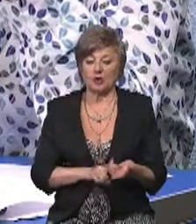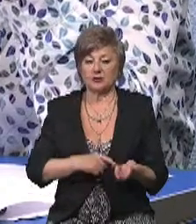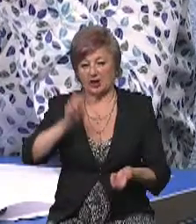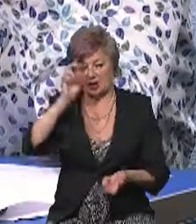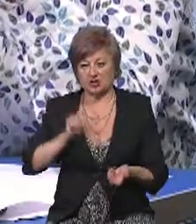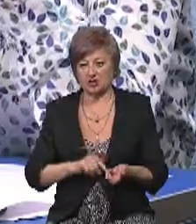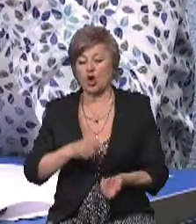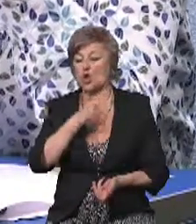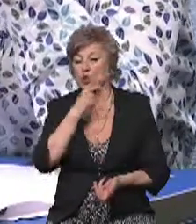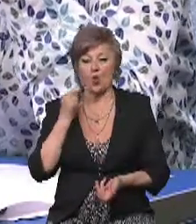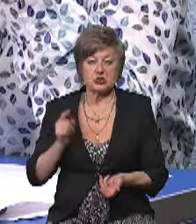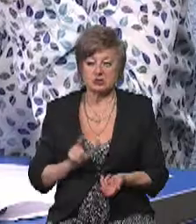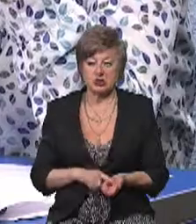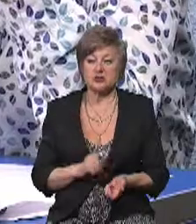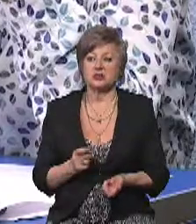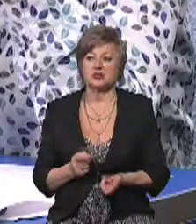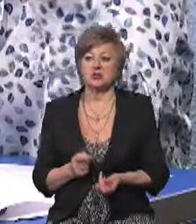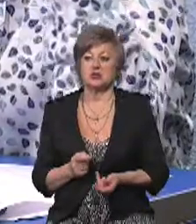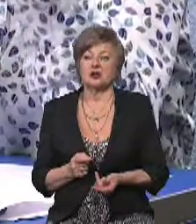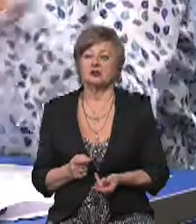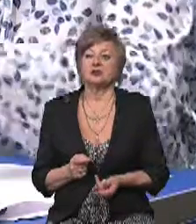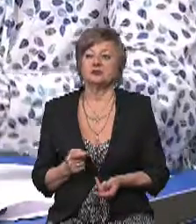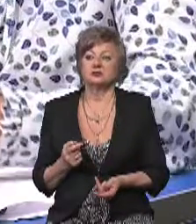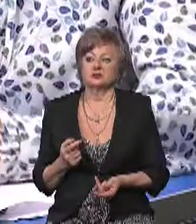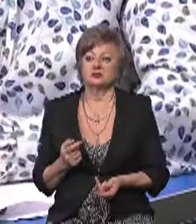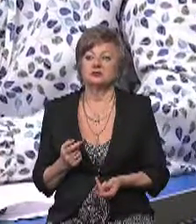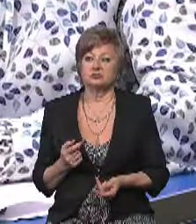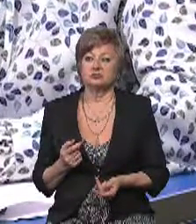державною, російською мовою, це якщо мовою